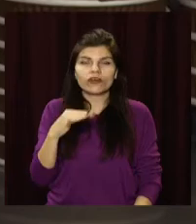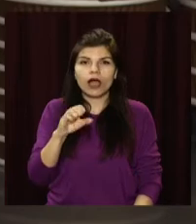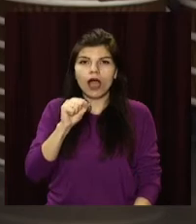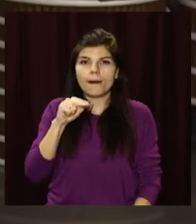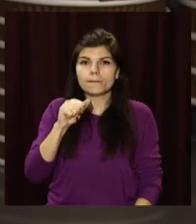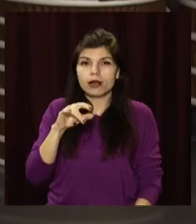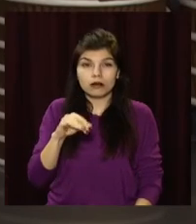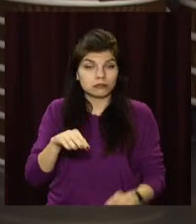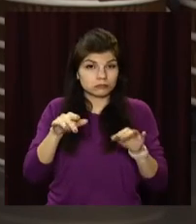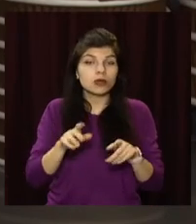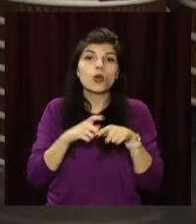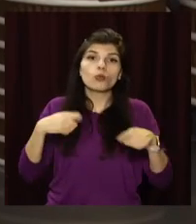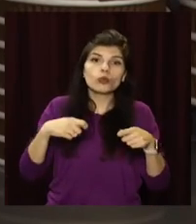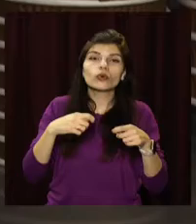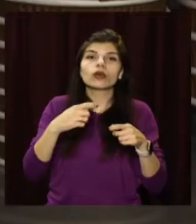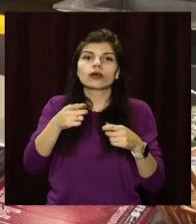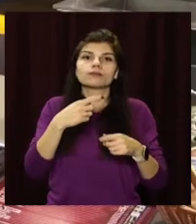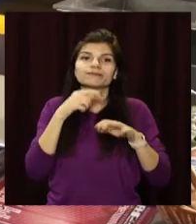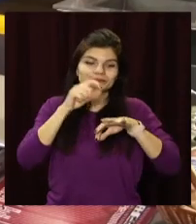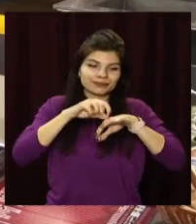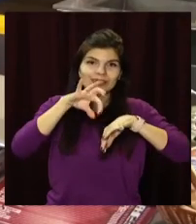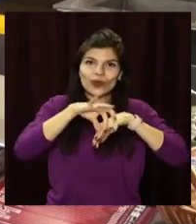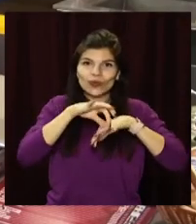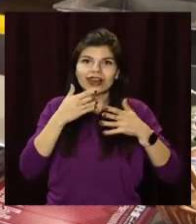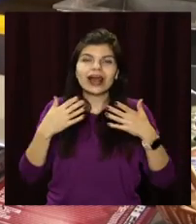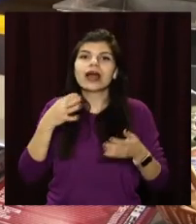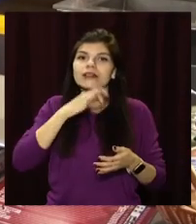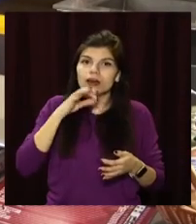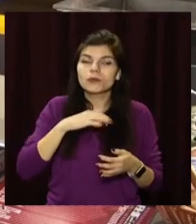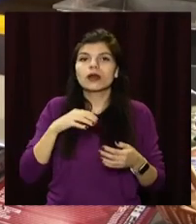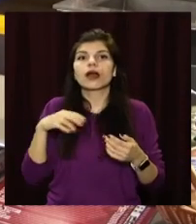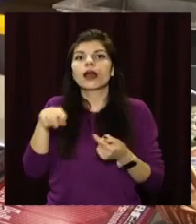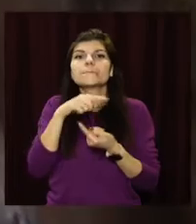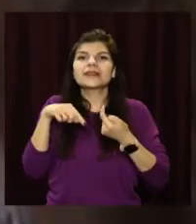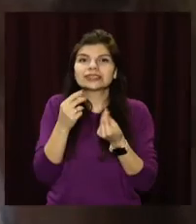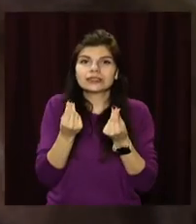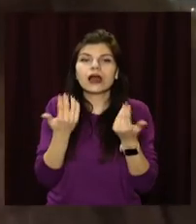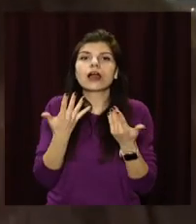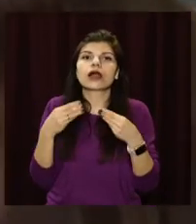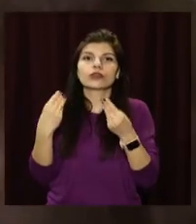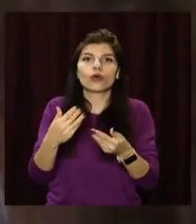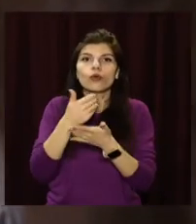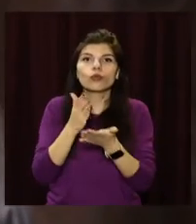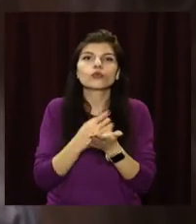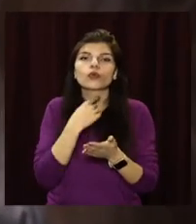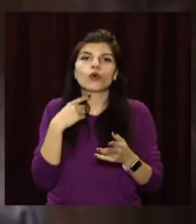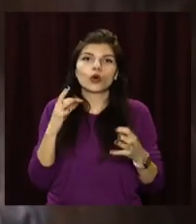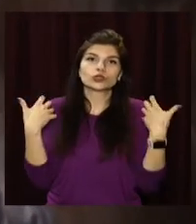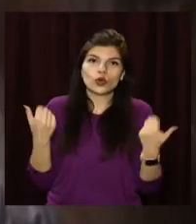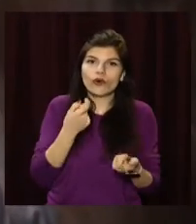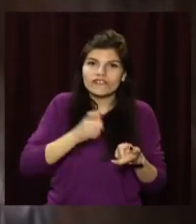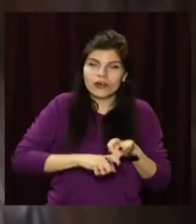у списку продавці ювелірних та медичних виробів, ліків, підприємці, які надають платні послуги у сфері охорони